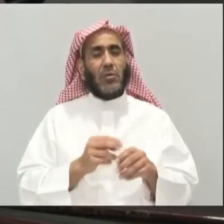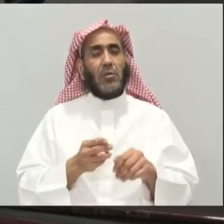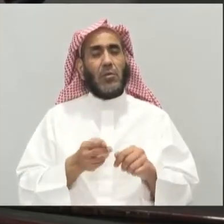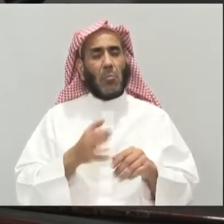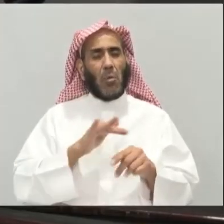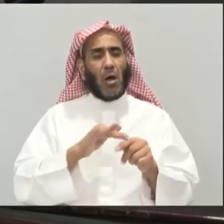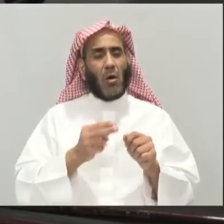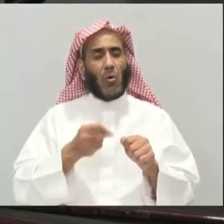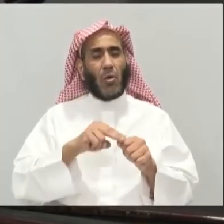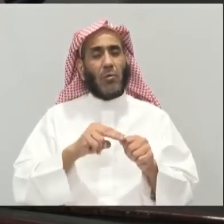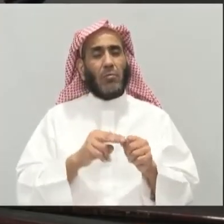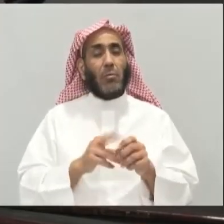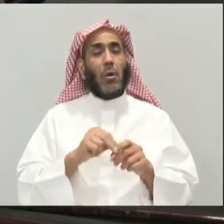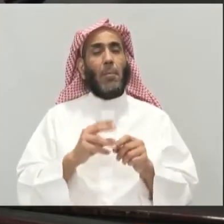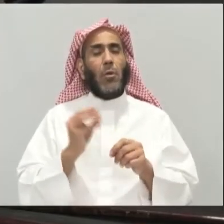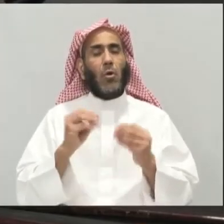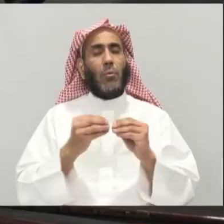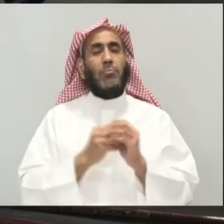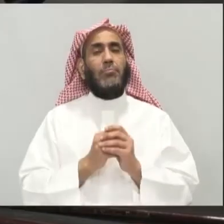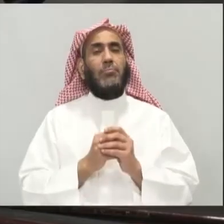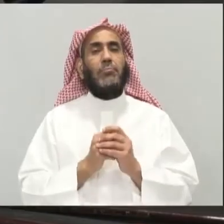اخرى من اللون